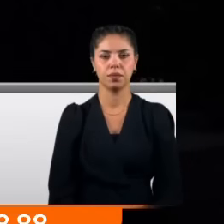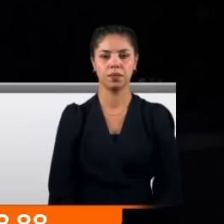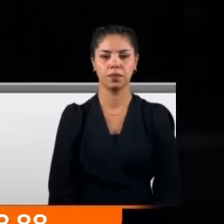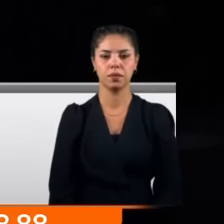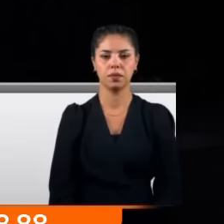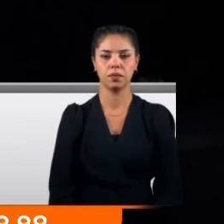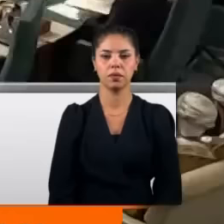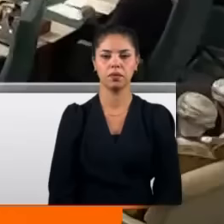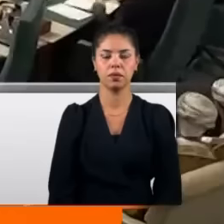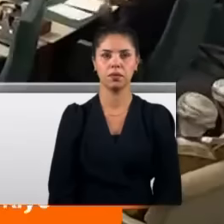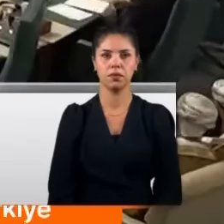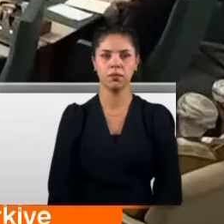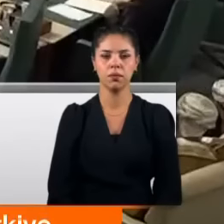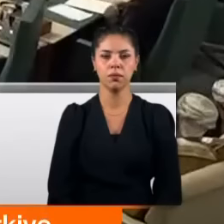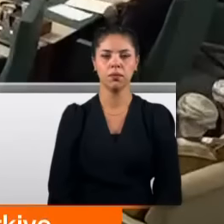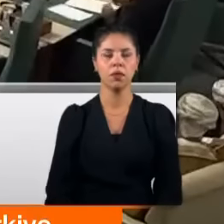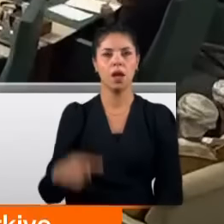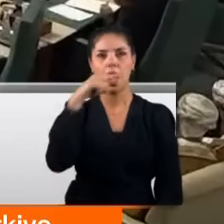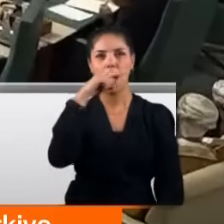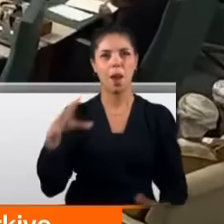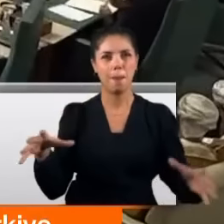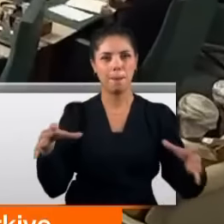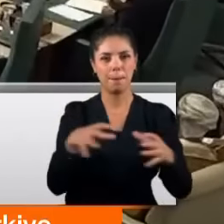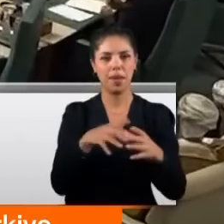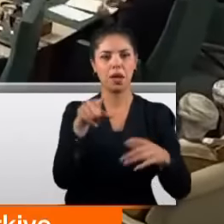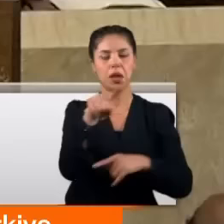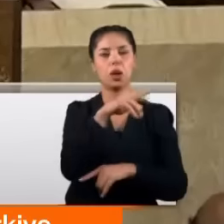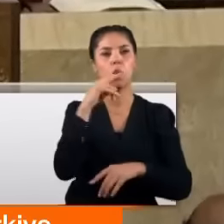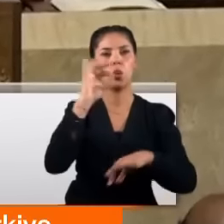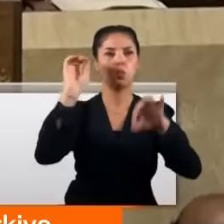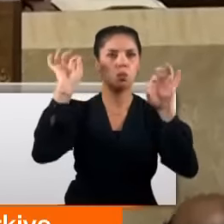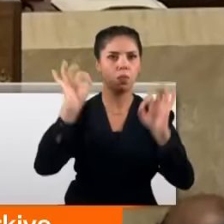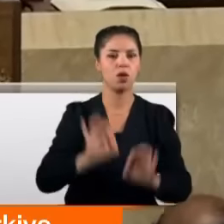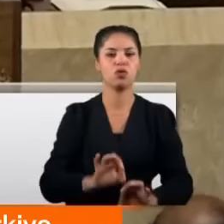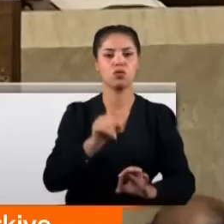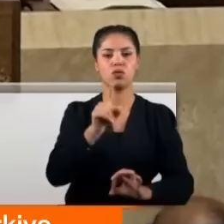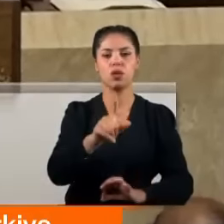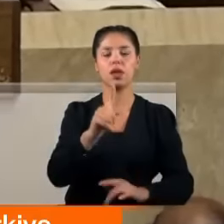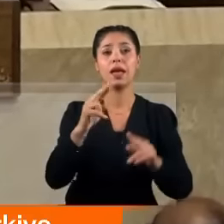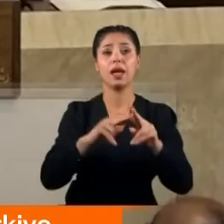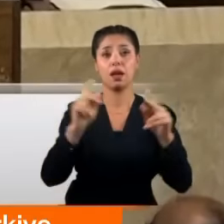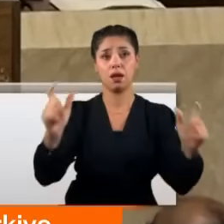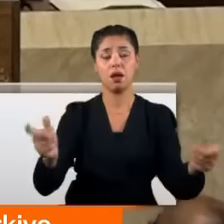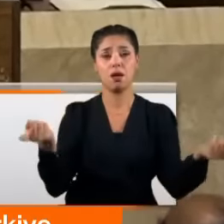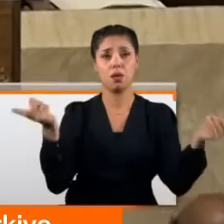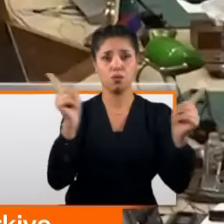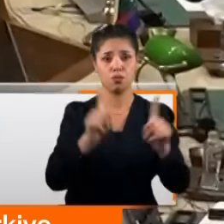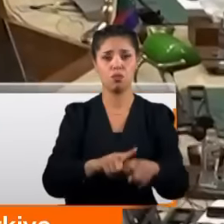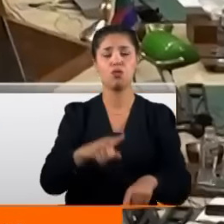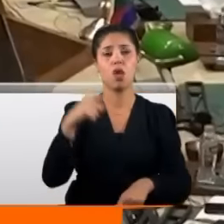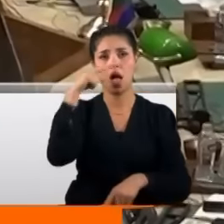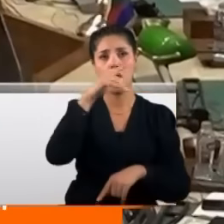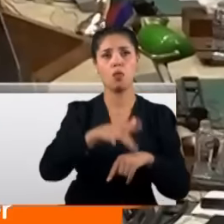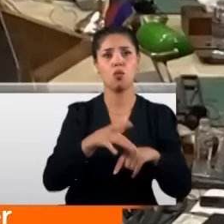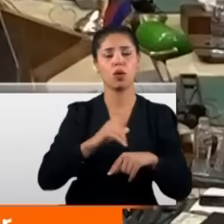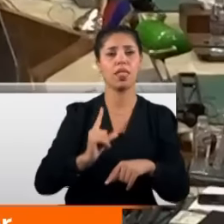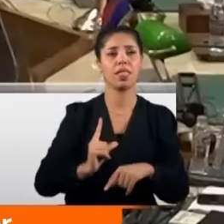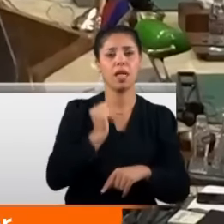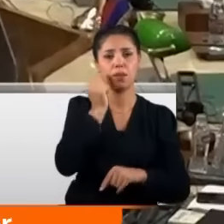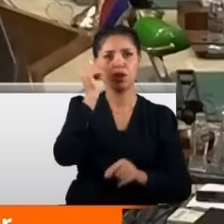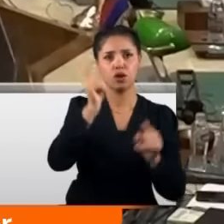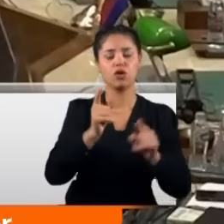olmayacak. Arap Birliği de sonunda sessizliğini bozdu. Kahire'de toplanan Arap ülkeleri temsilcileri İsrail'i